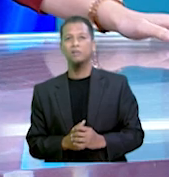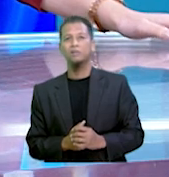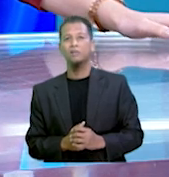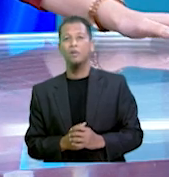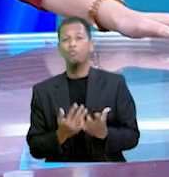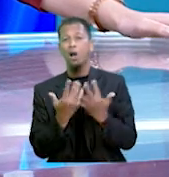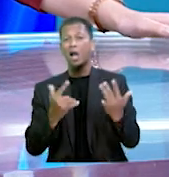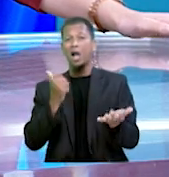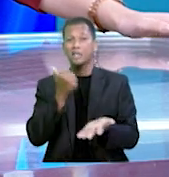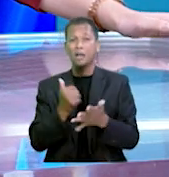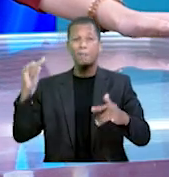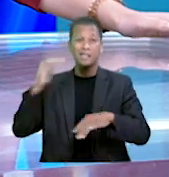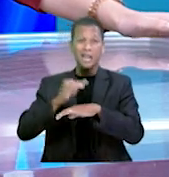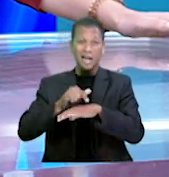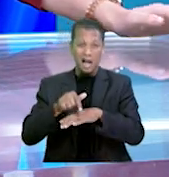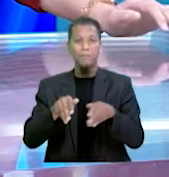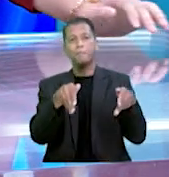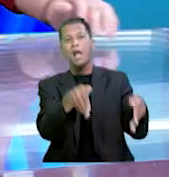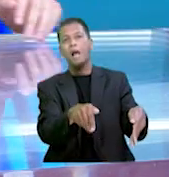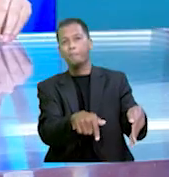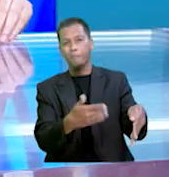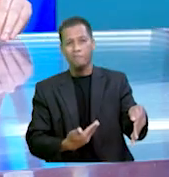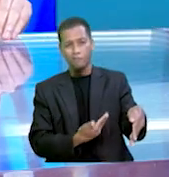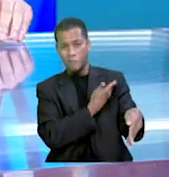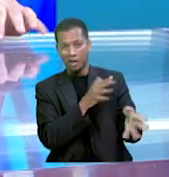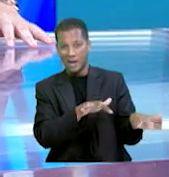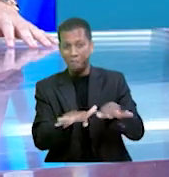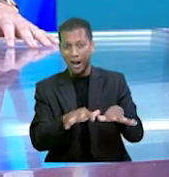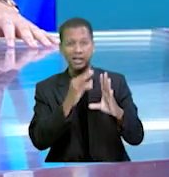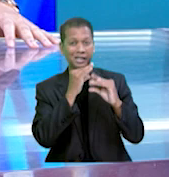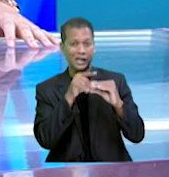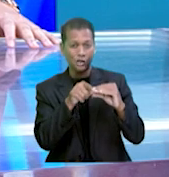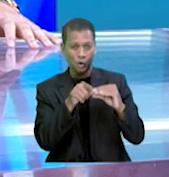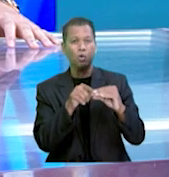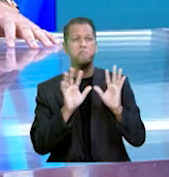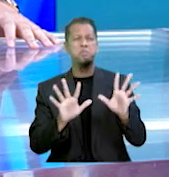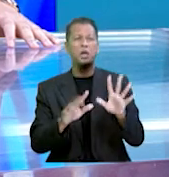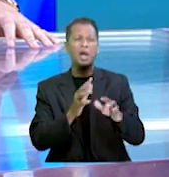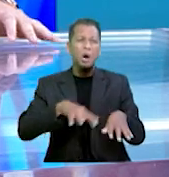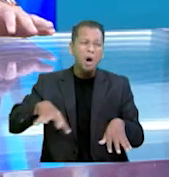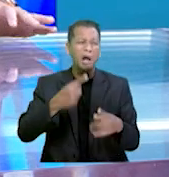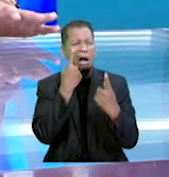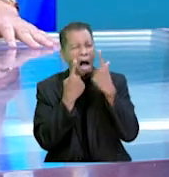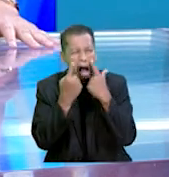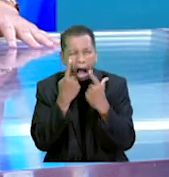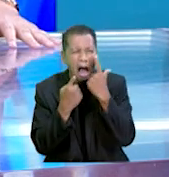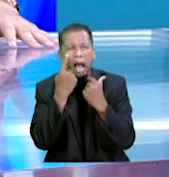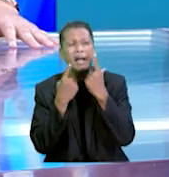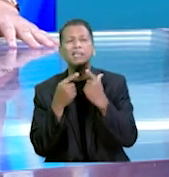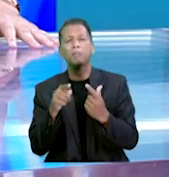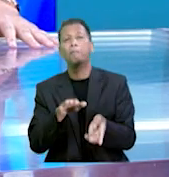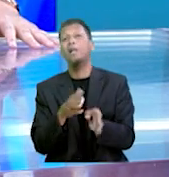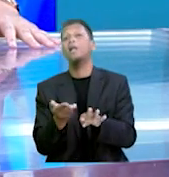pemirsa pemakaman warga asal Majalengka yang menjadi korban gempa Cianjur diwarnai isak tangis keluarga korban meninggal